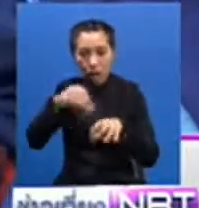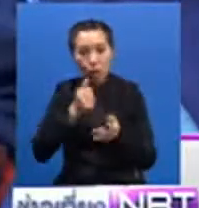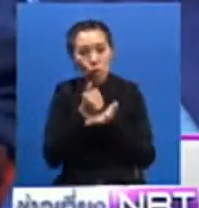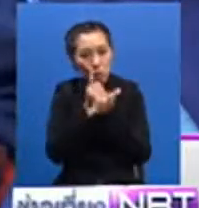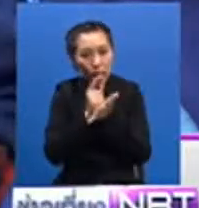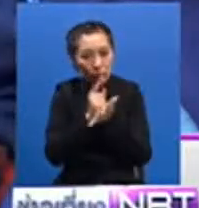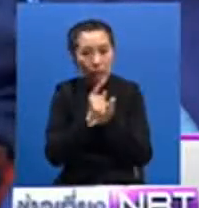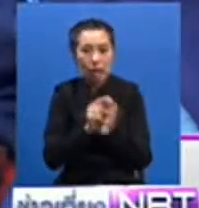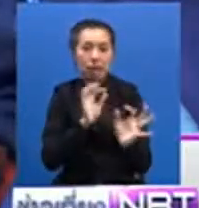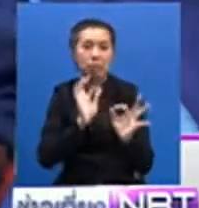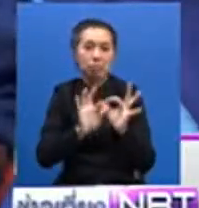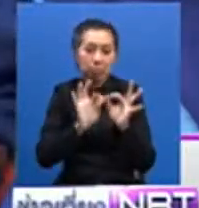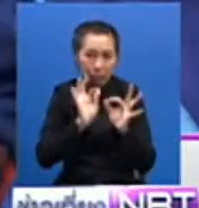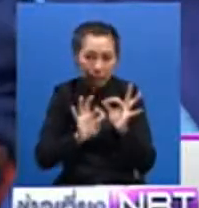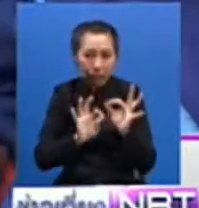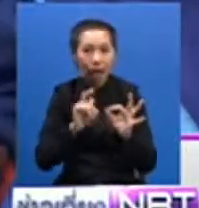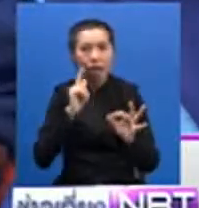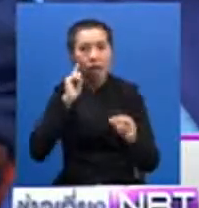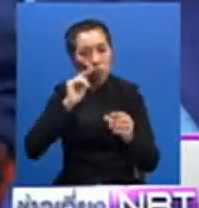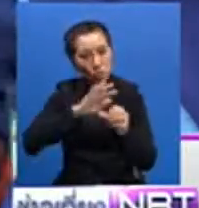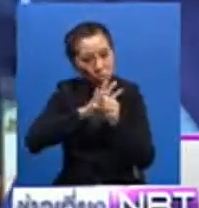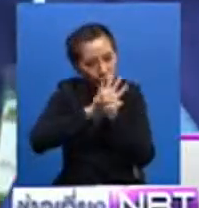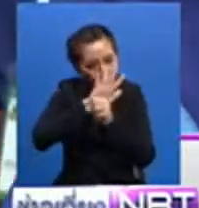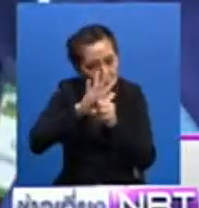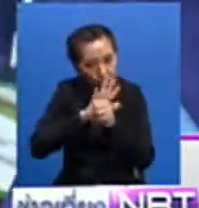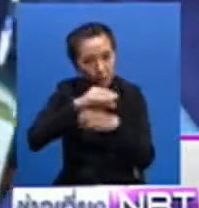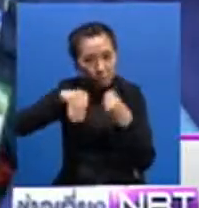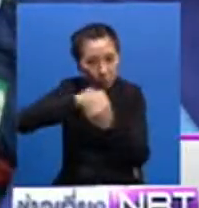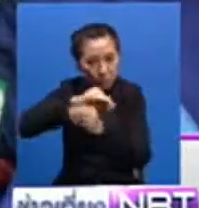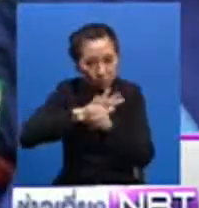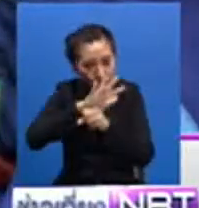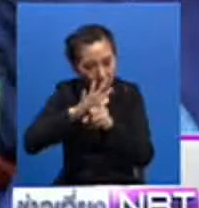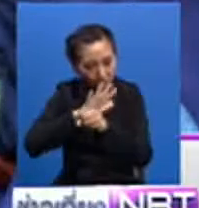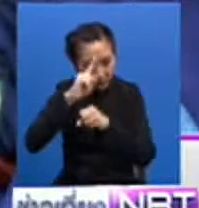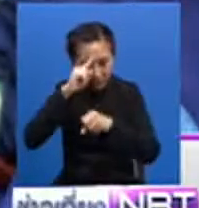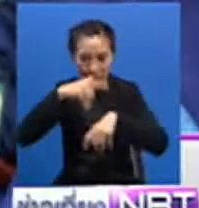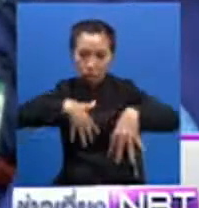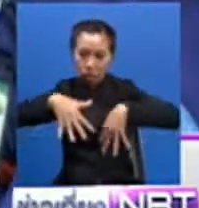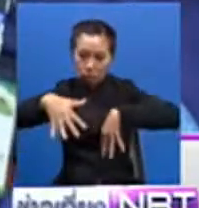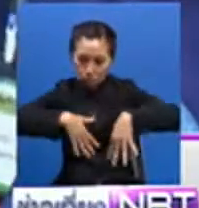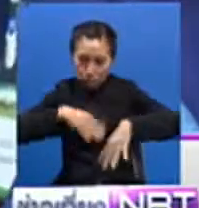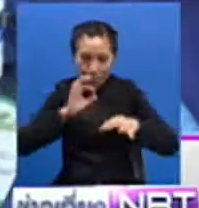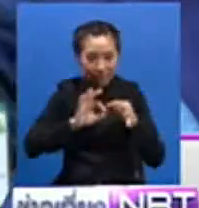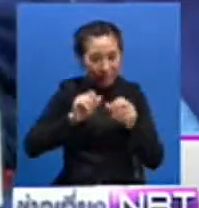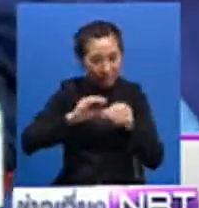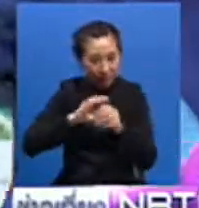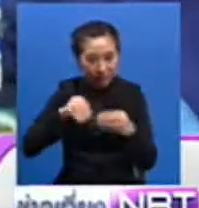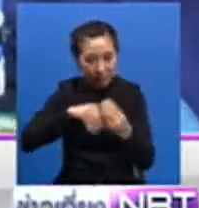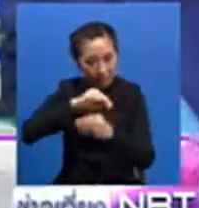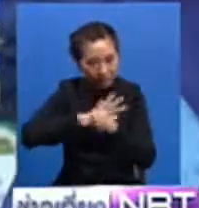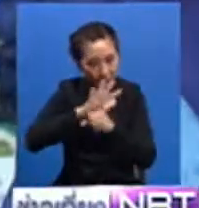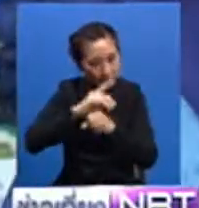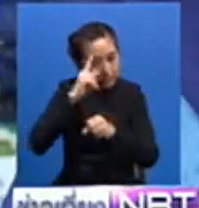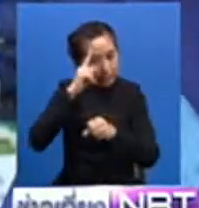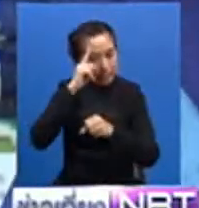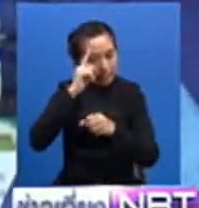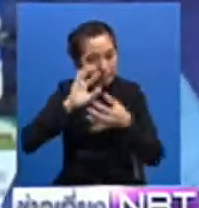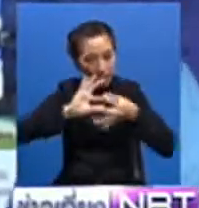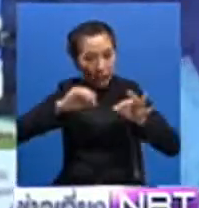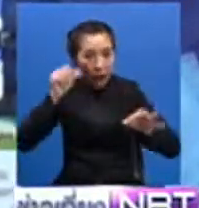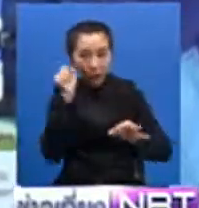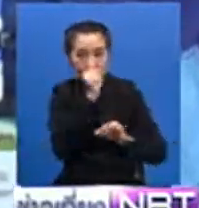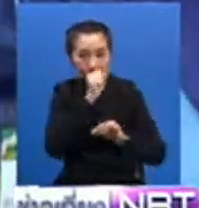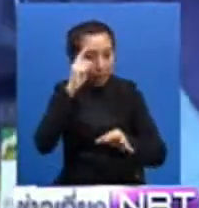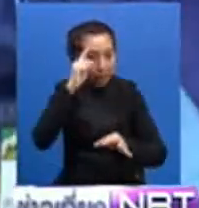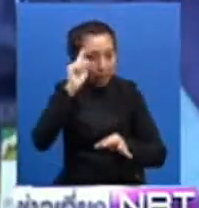รู้จักประหยัดนะครับรู้จักพอเพียงนะครับในชุมชนนะครับก็เลยต้องแต่งเพลงขึ้นมานะครับเป็นเพลง